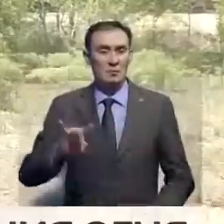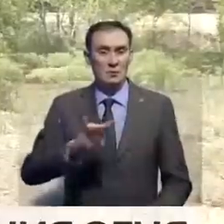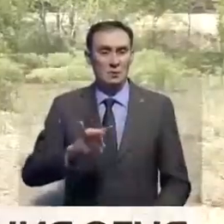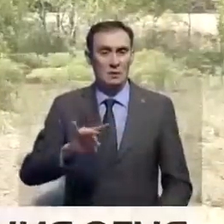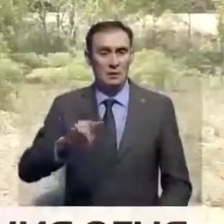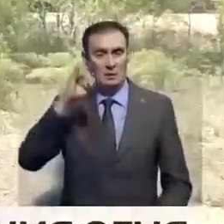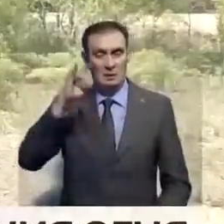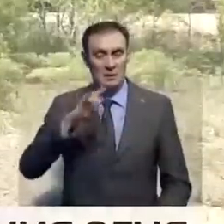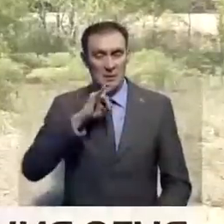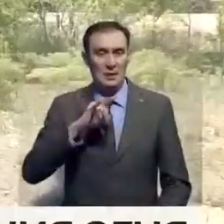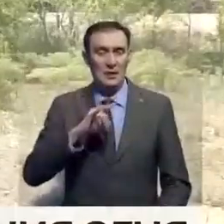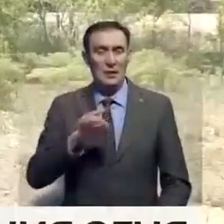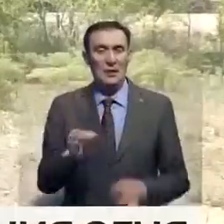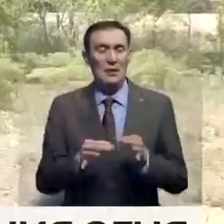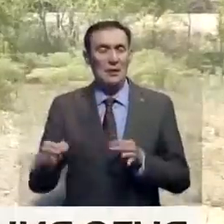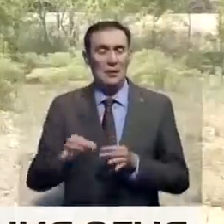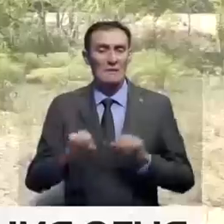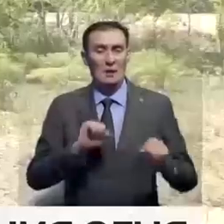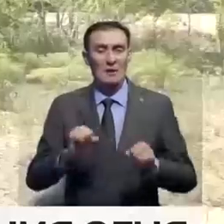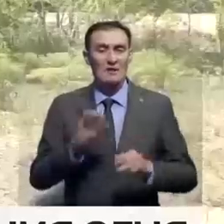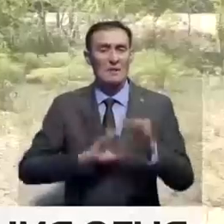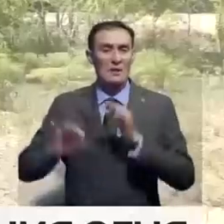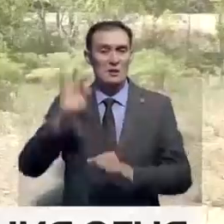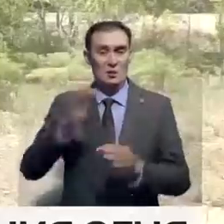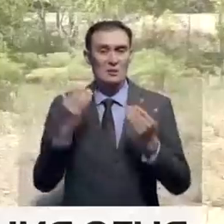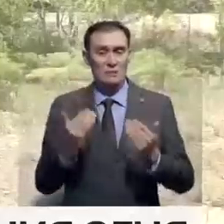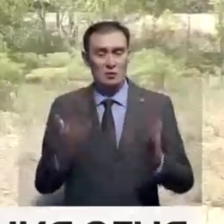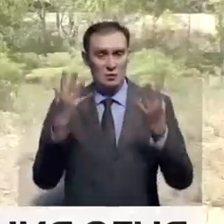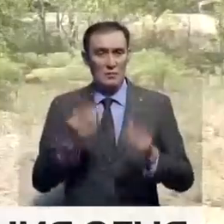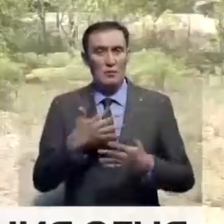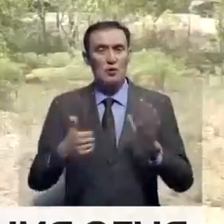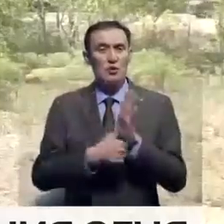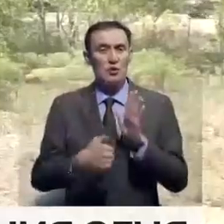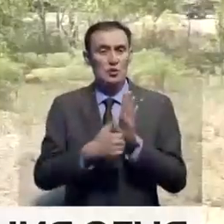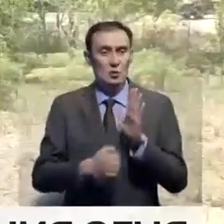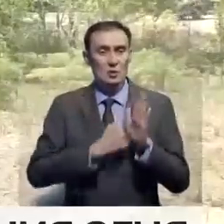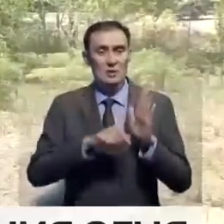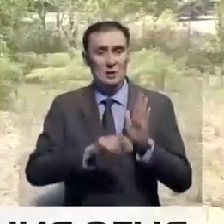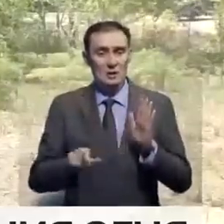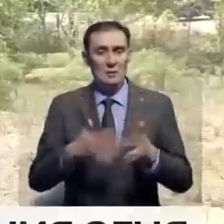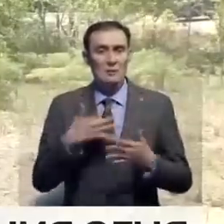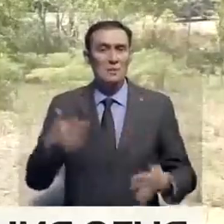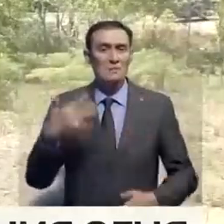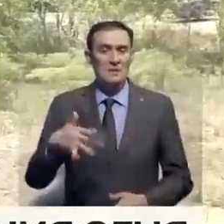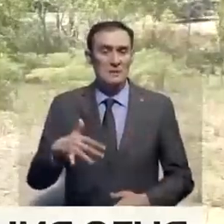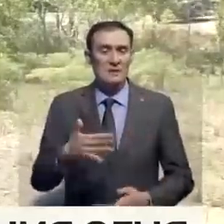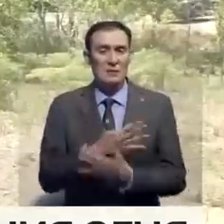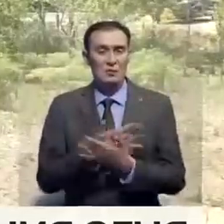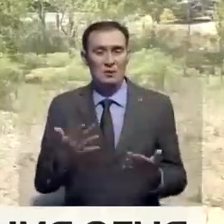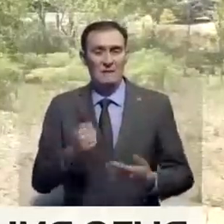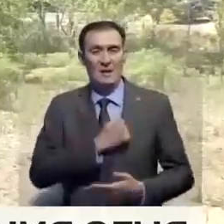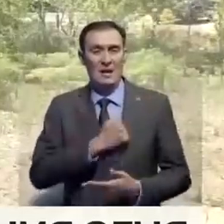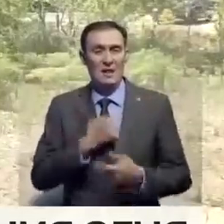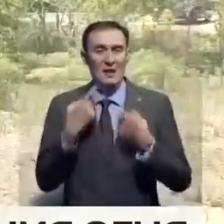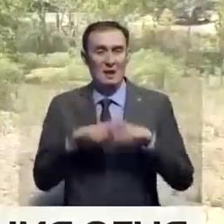а именно региональные команды Восток на сегодняшний день более 600 личного состава более 50 вооружений военной